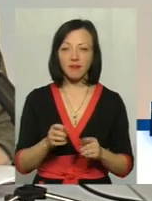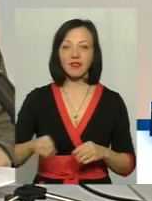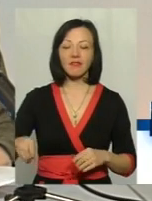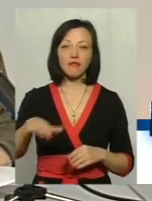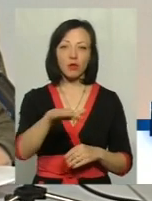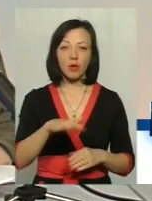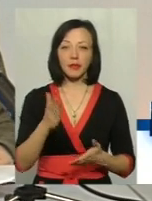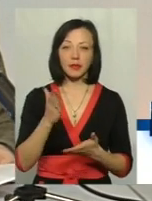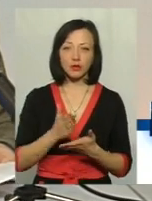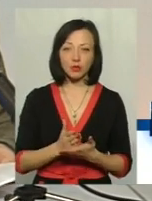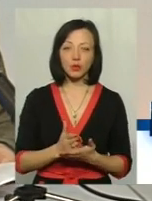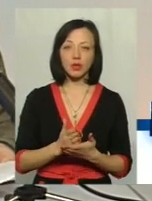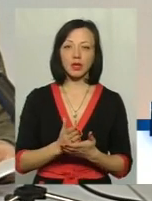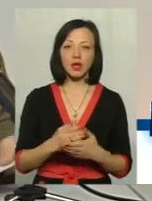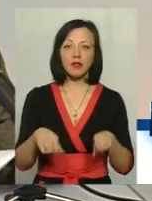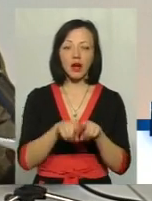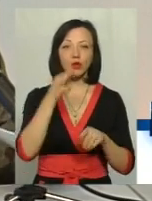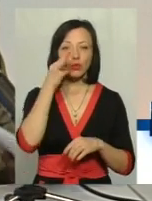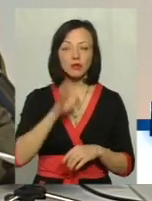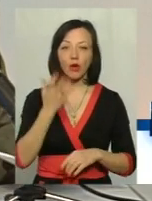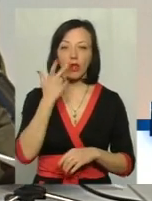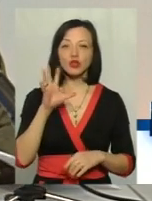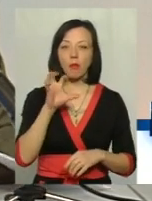Європі існує практика, коли собаку